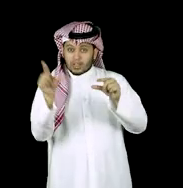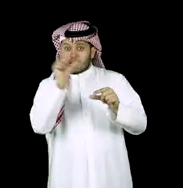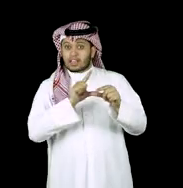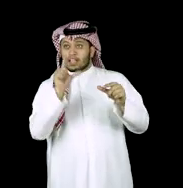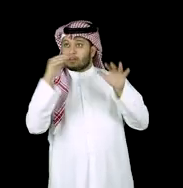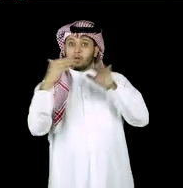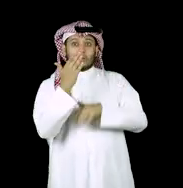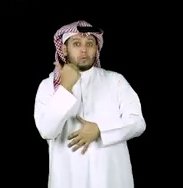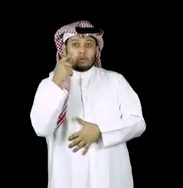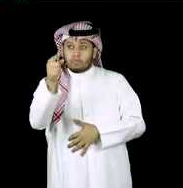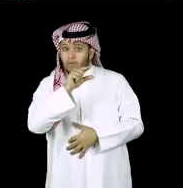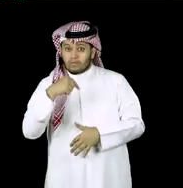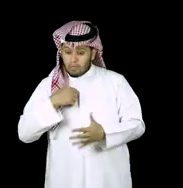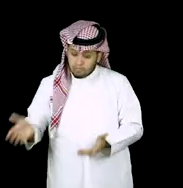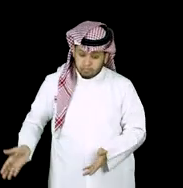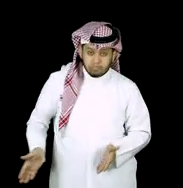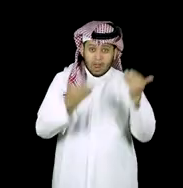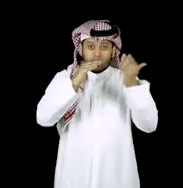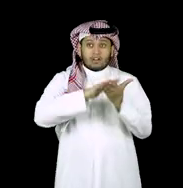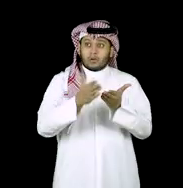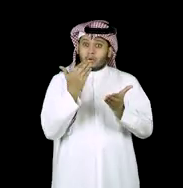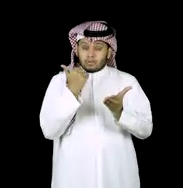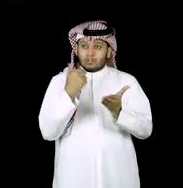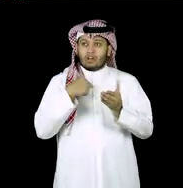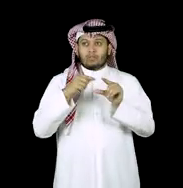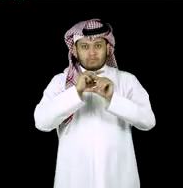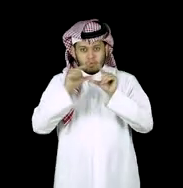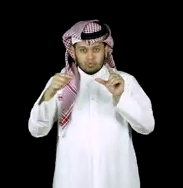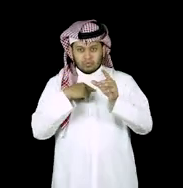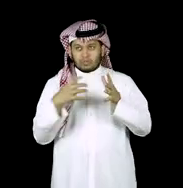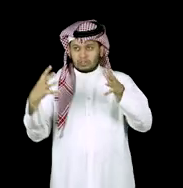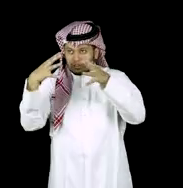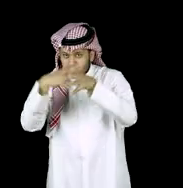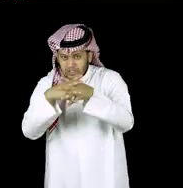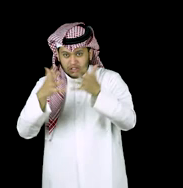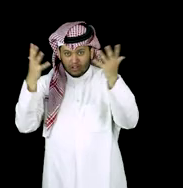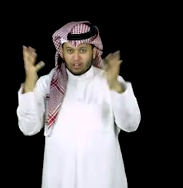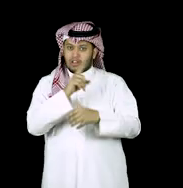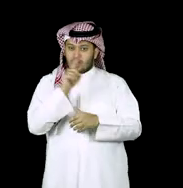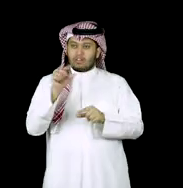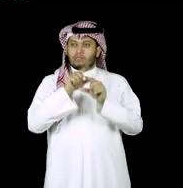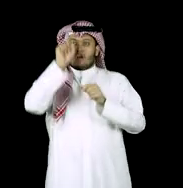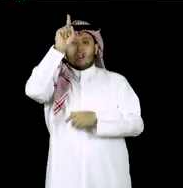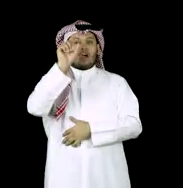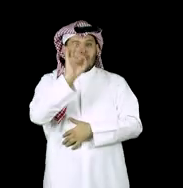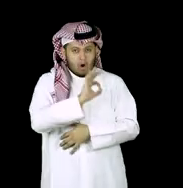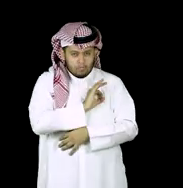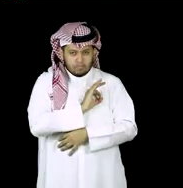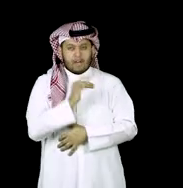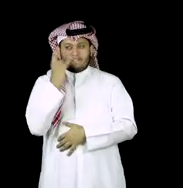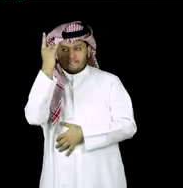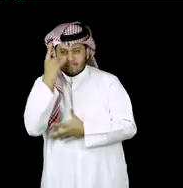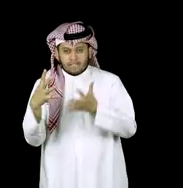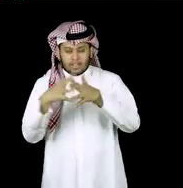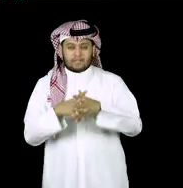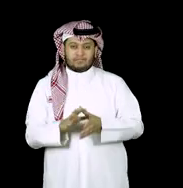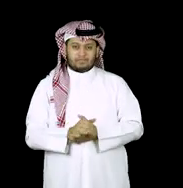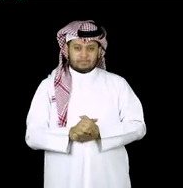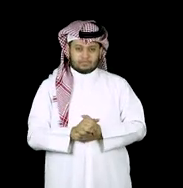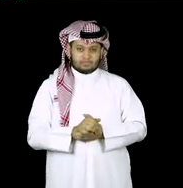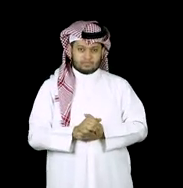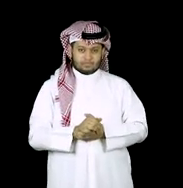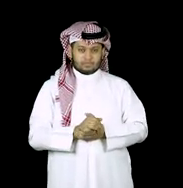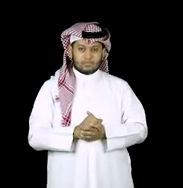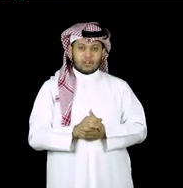ولم يخرجوكم من دياركم أن تبروهم وتقسطوا إليهم إن الله يحب المقسطين.